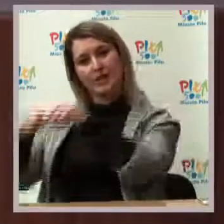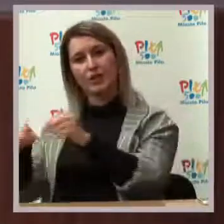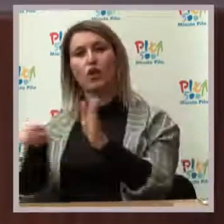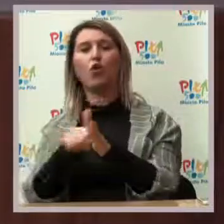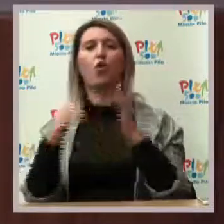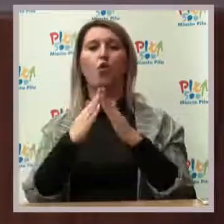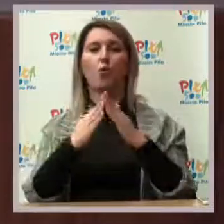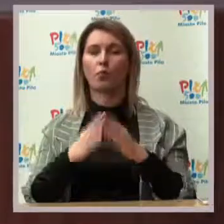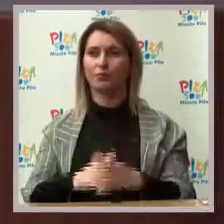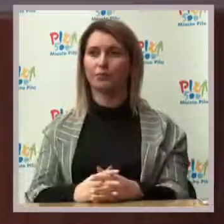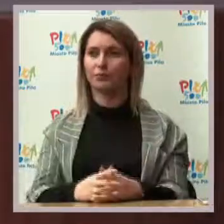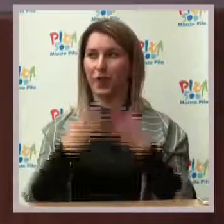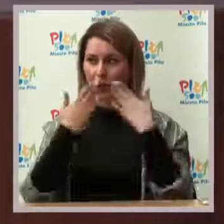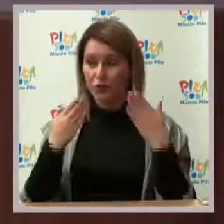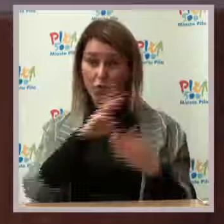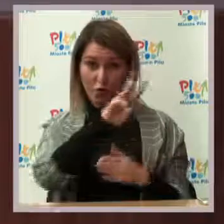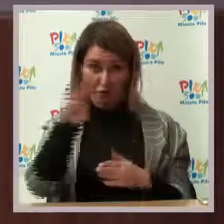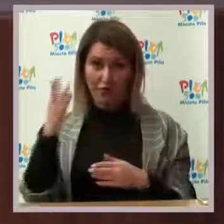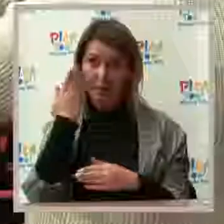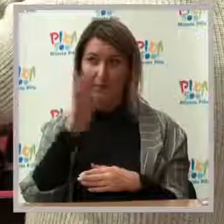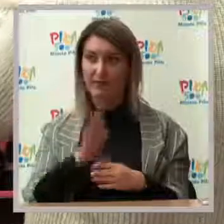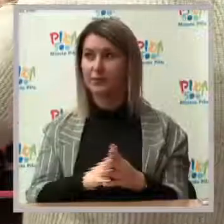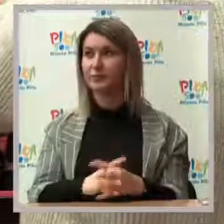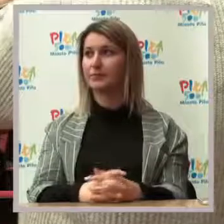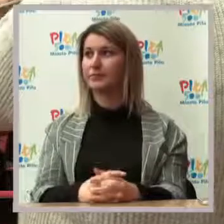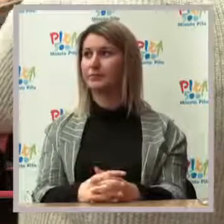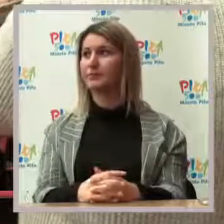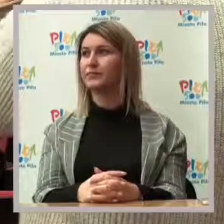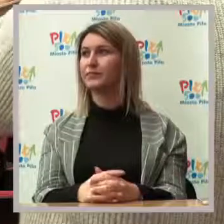naszych domów. Dziękujemy wam bardzo.